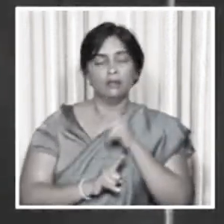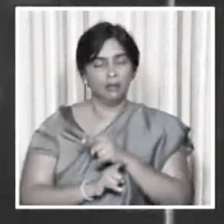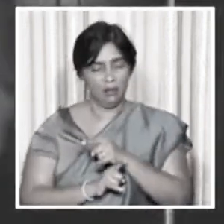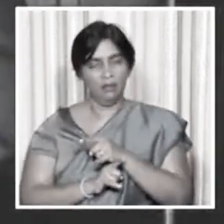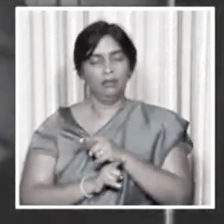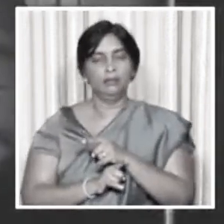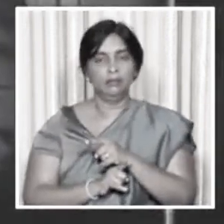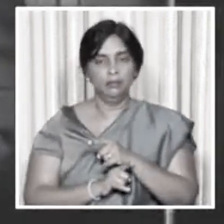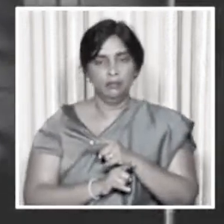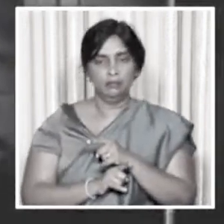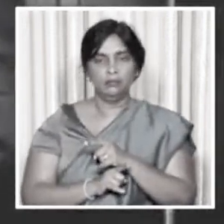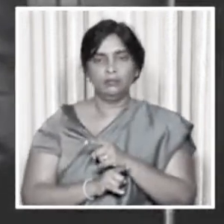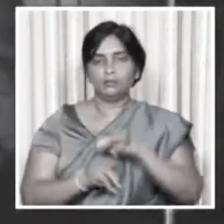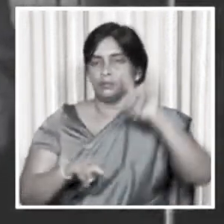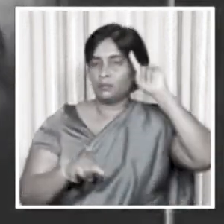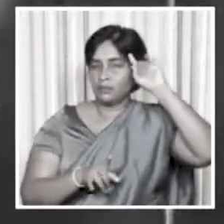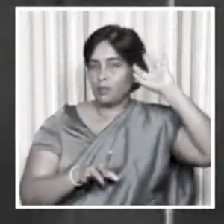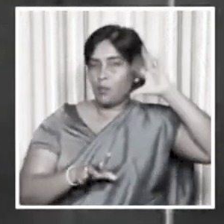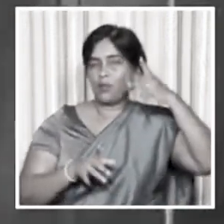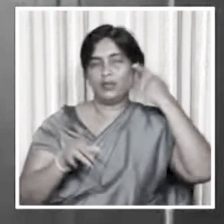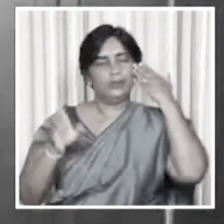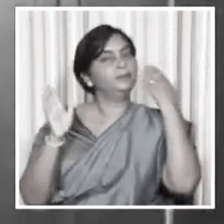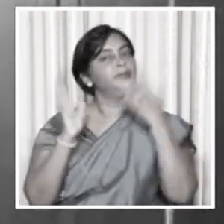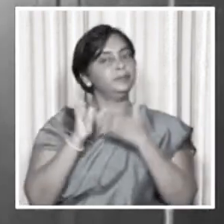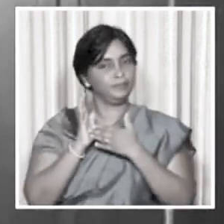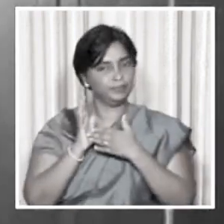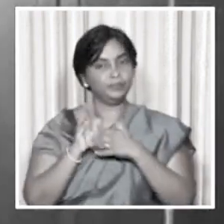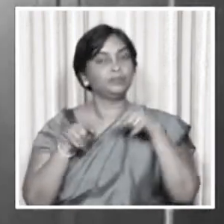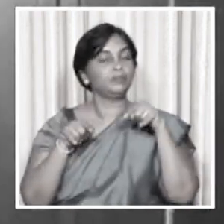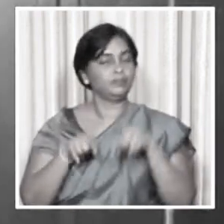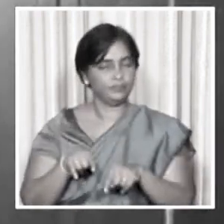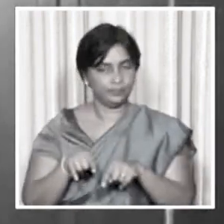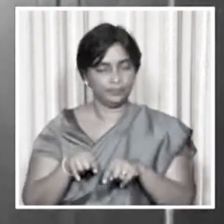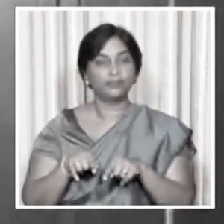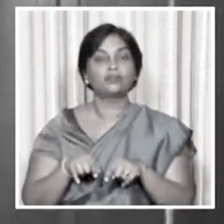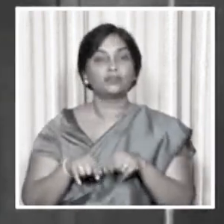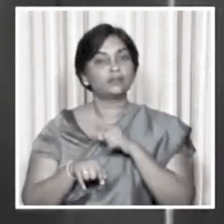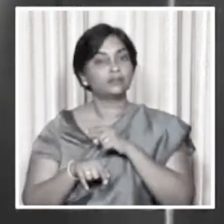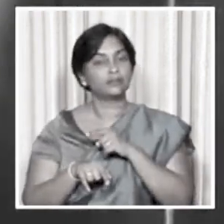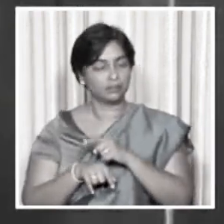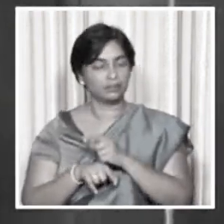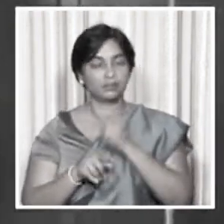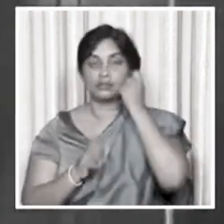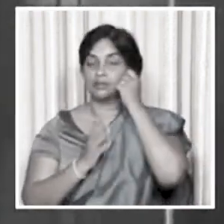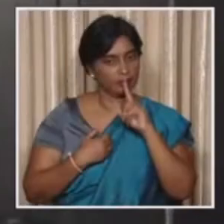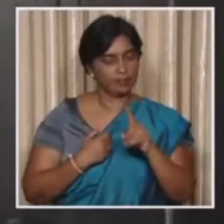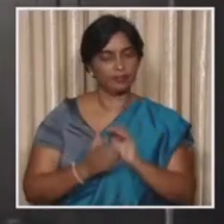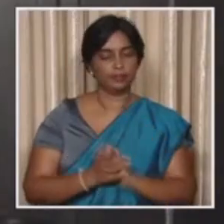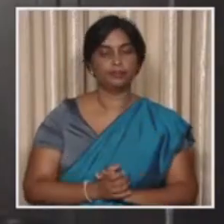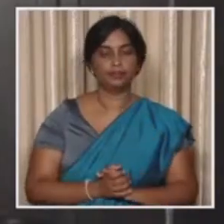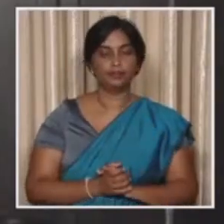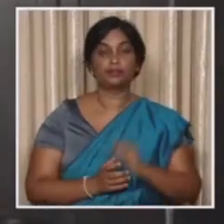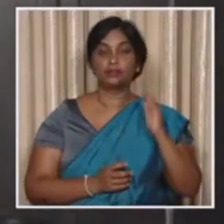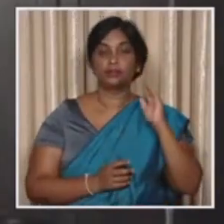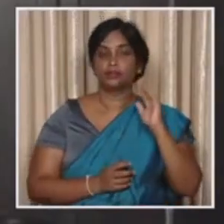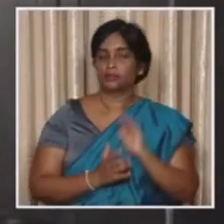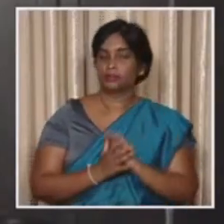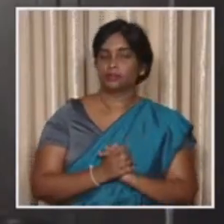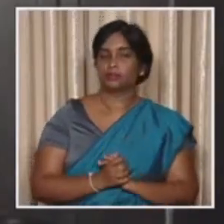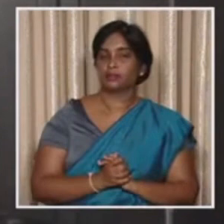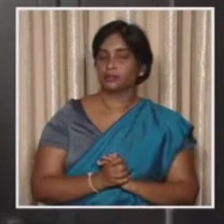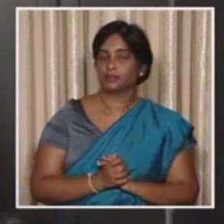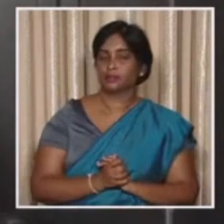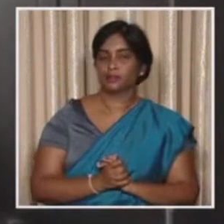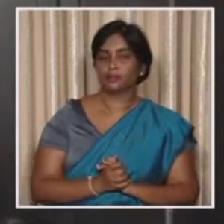முட்டாள்களாக நினைத்து முன்வைக்கப்பட்டிருக்கின்ற அந்த பிரேரணைகளே முன்மொழிவுகளே இதிலே இருக்கின்றன. விசேடமாக